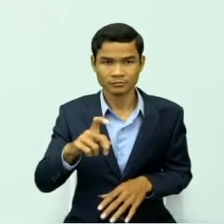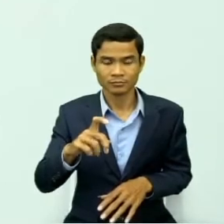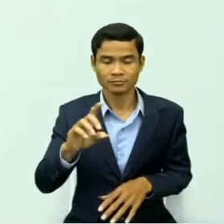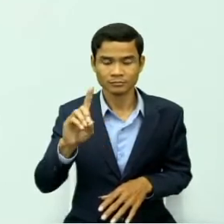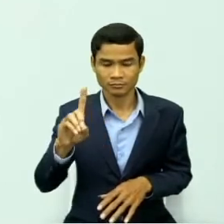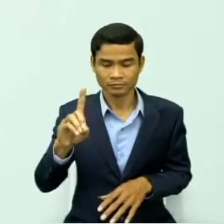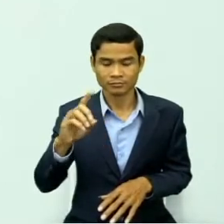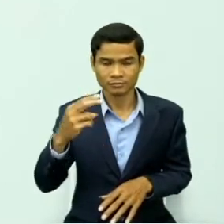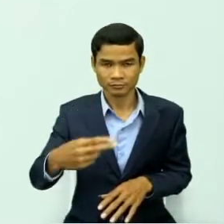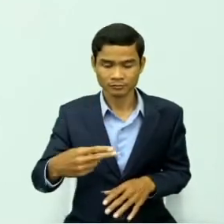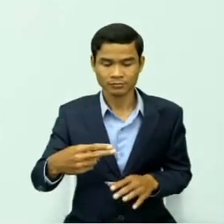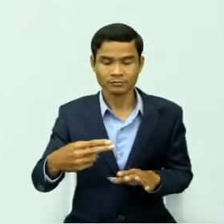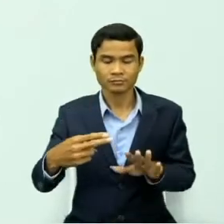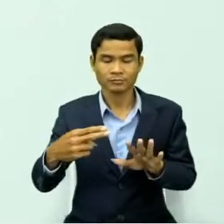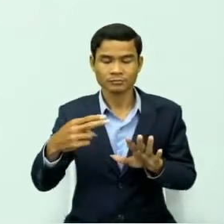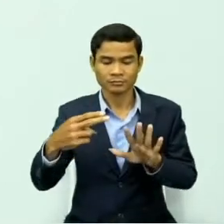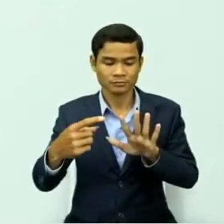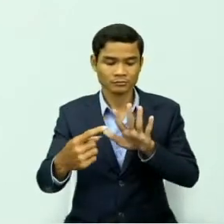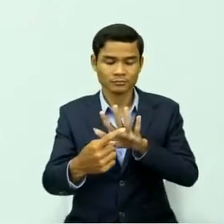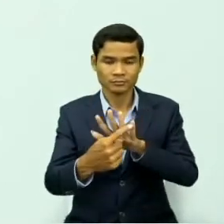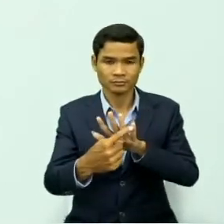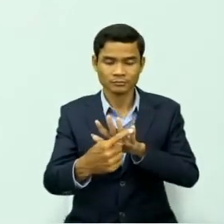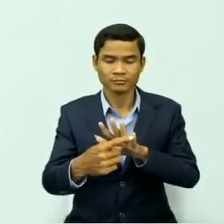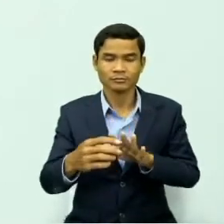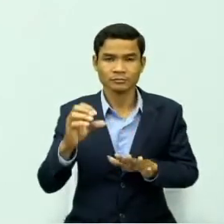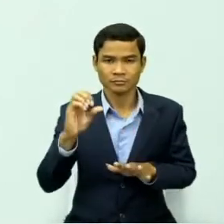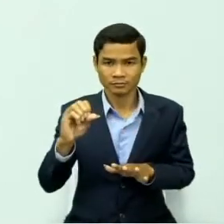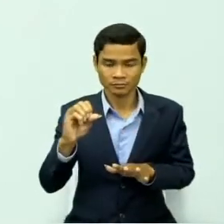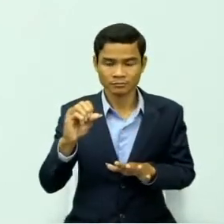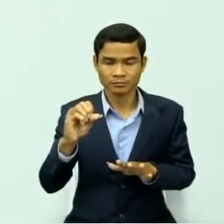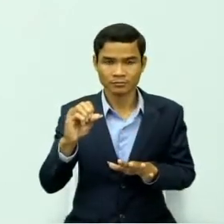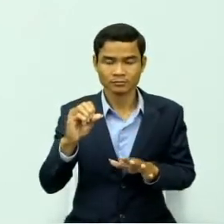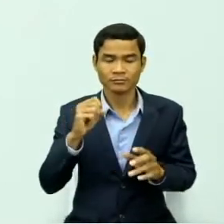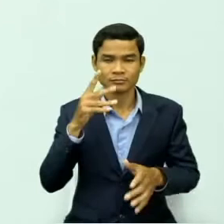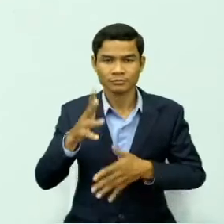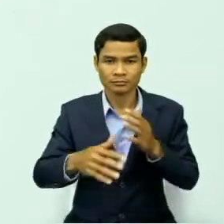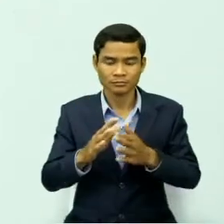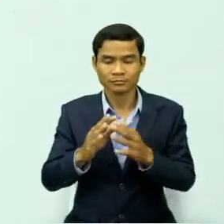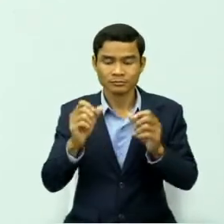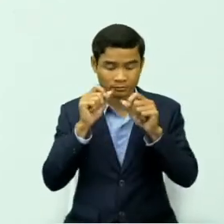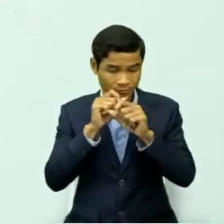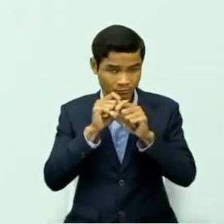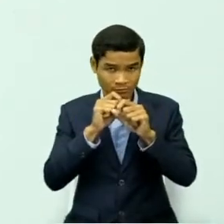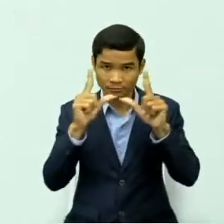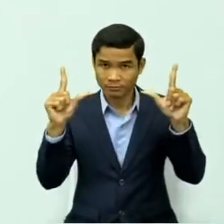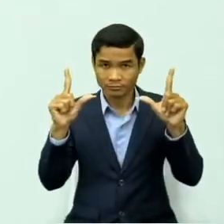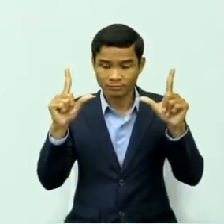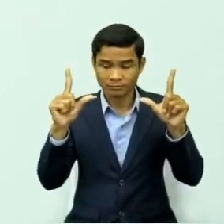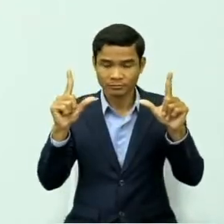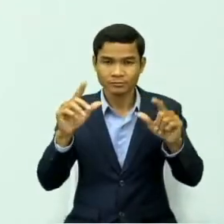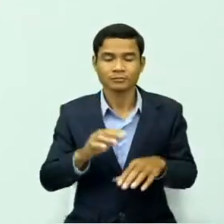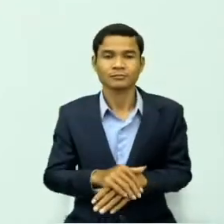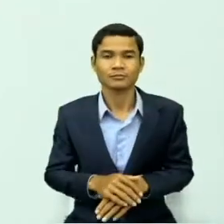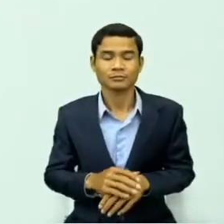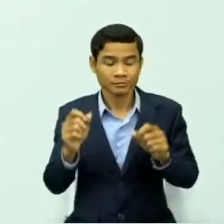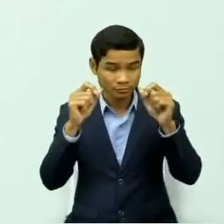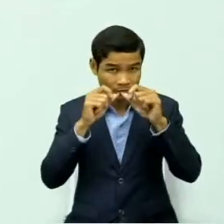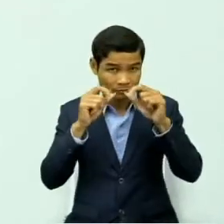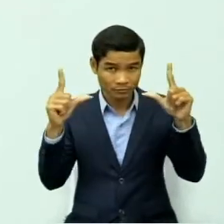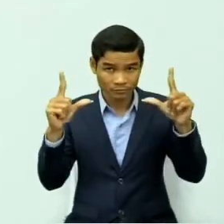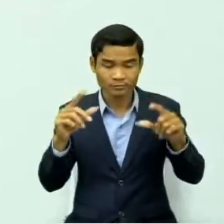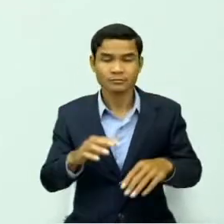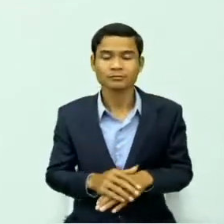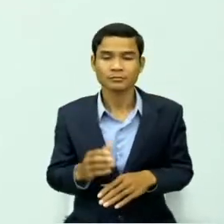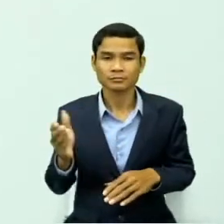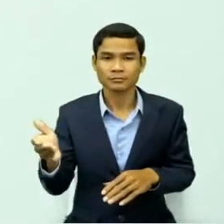á, phá á, phá á nâng lỡ, phá á. Nhá, phá à. Chào con,